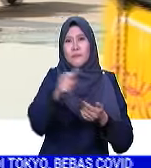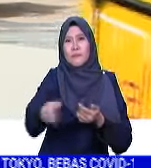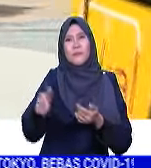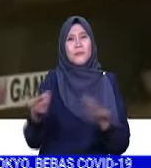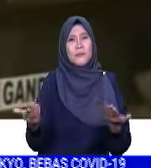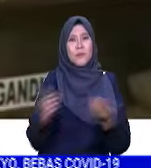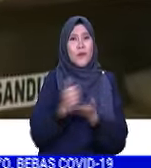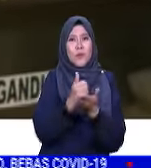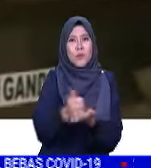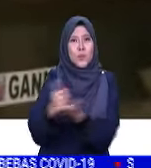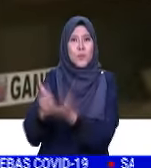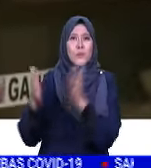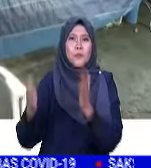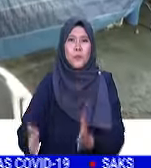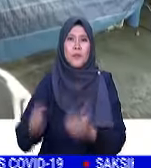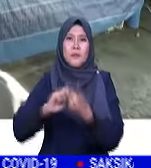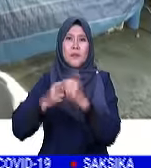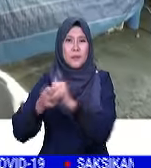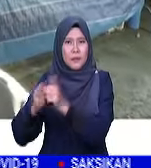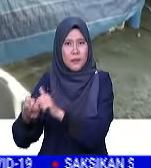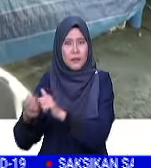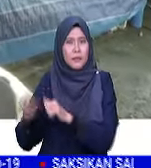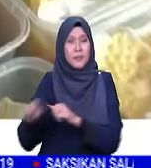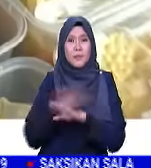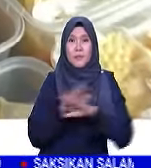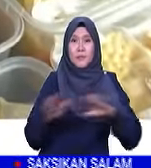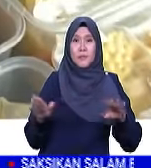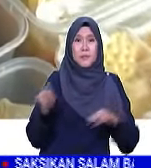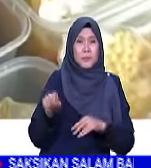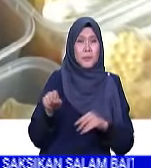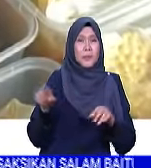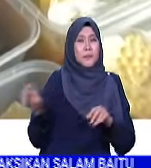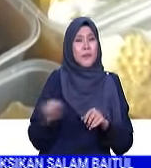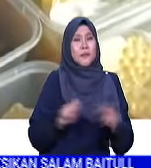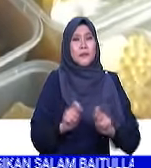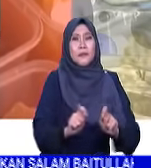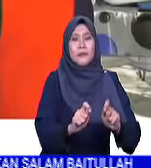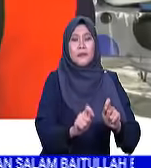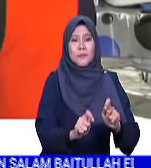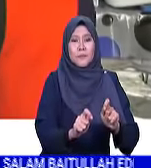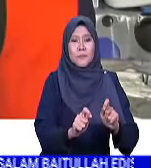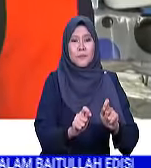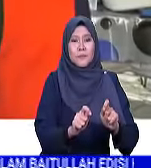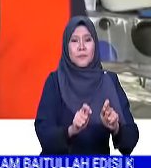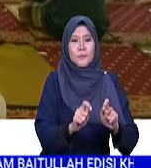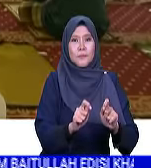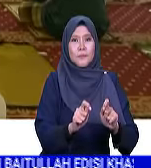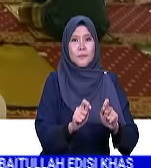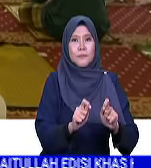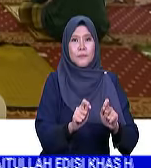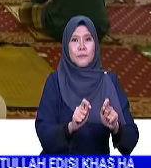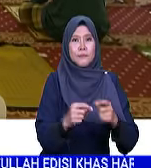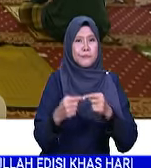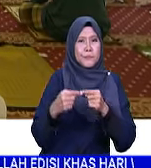membantu mereka yang terjejas. Janganlah sampai kita mengambil tindakan-tindakan yang